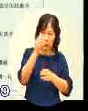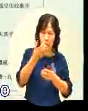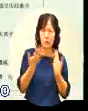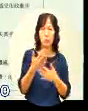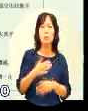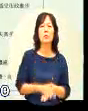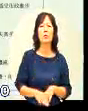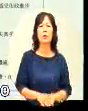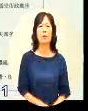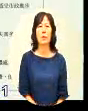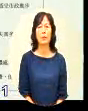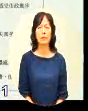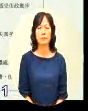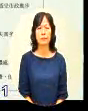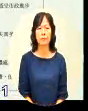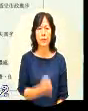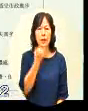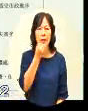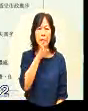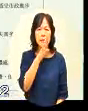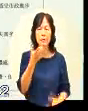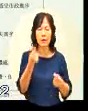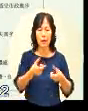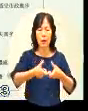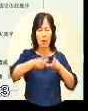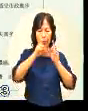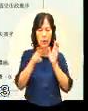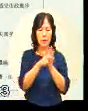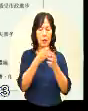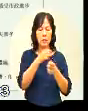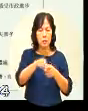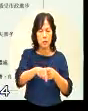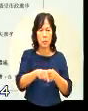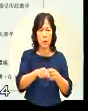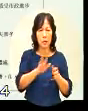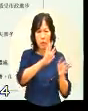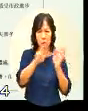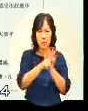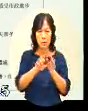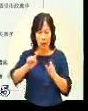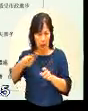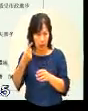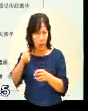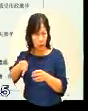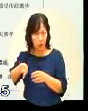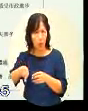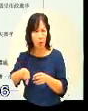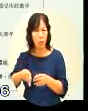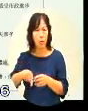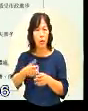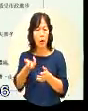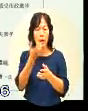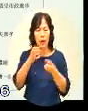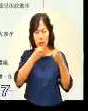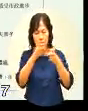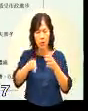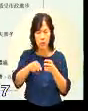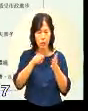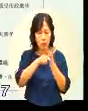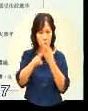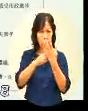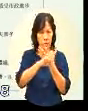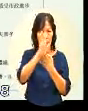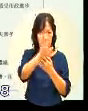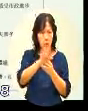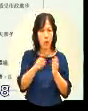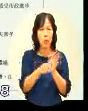张。但是我们也回到说，尽管如此，在一个源头，我刚刚讲到这样的一个论述、专业论述里面，